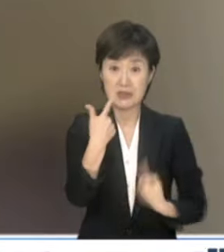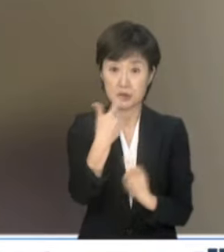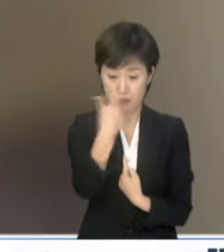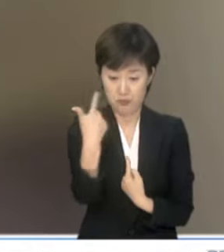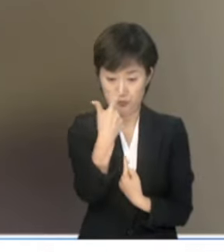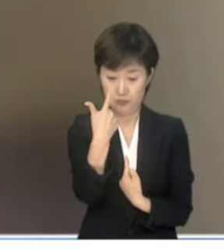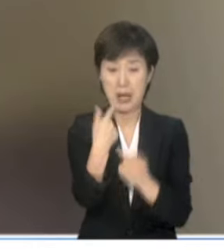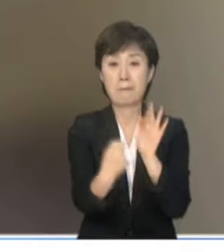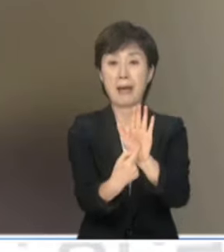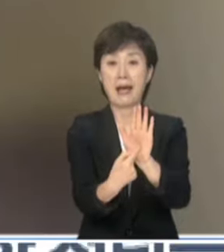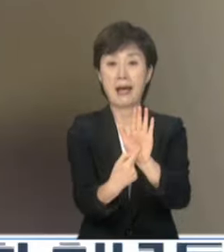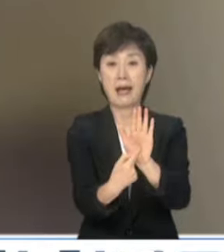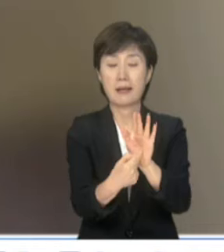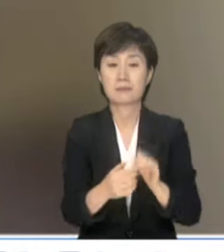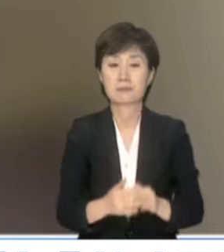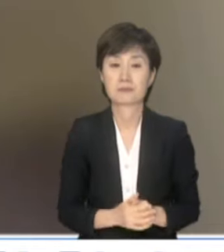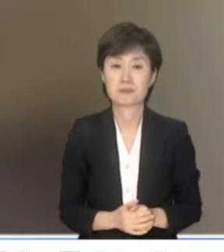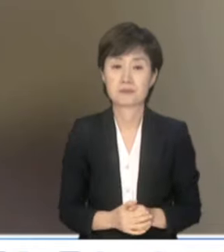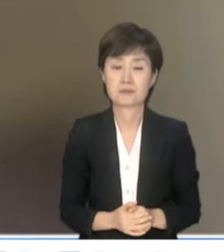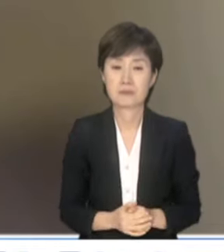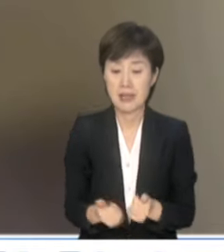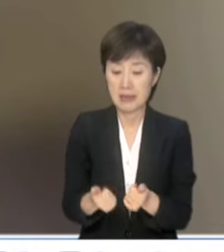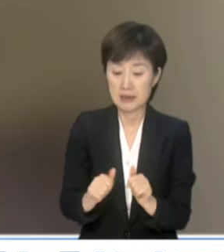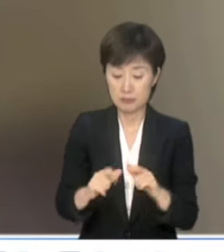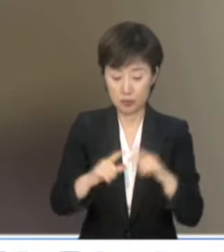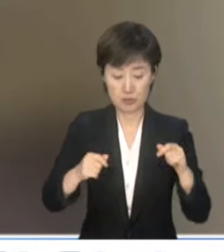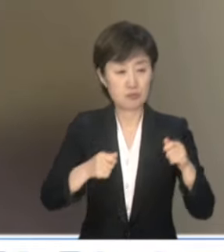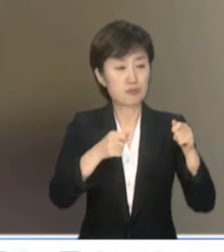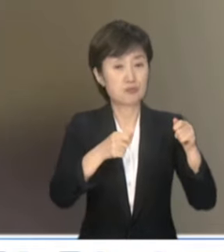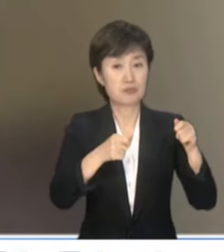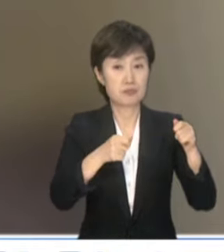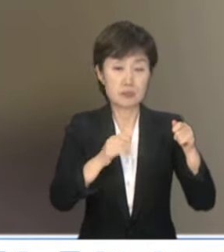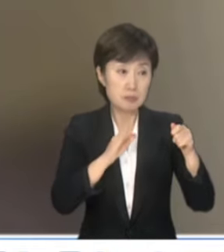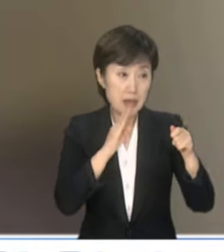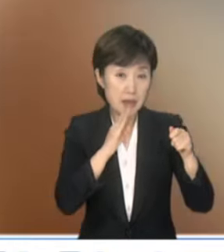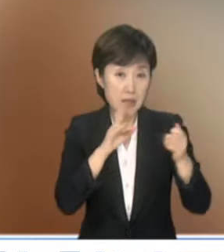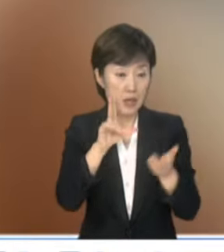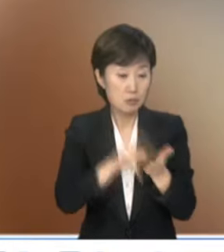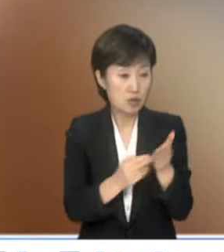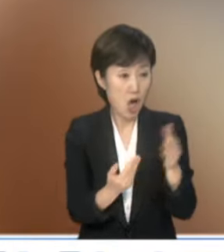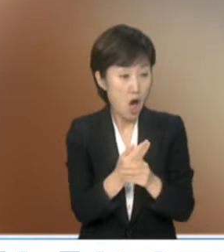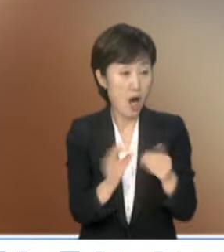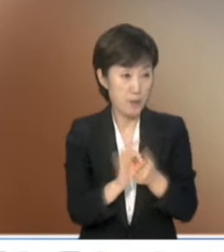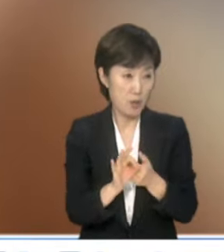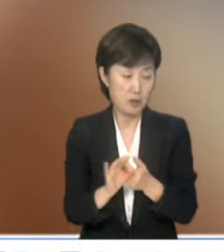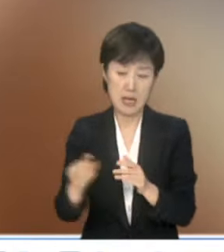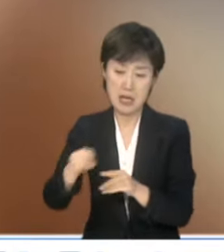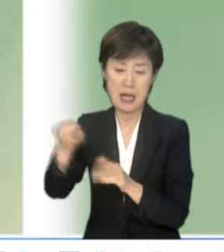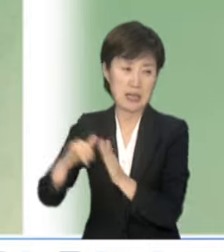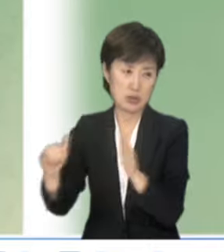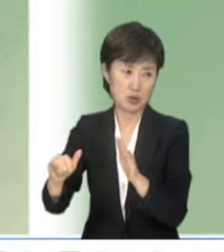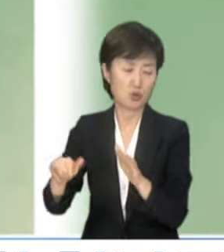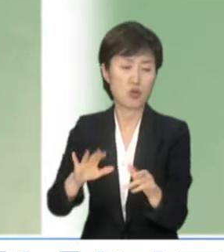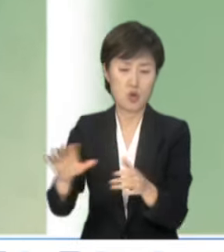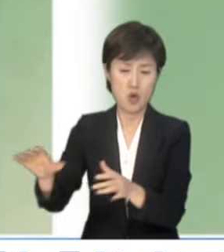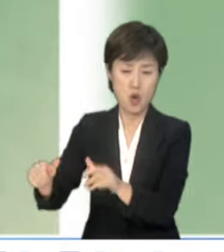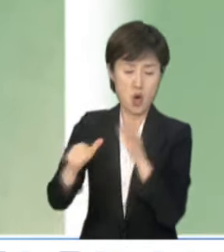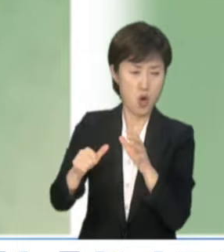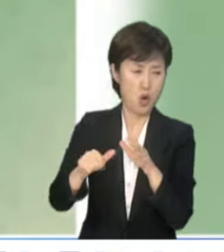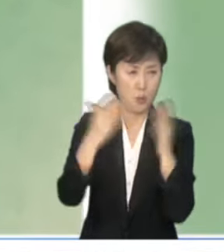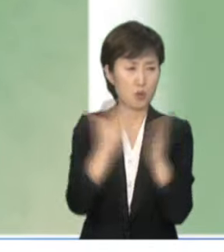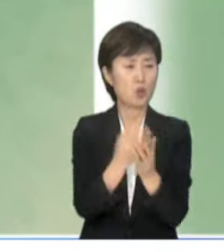이제 공개된 것인데요. 이 신분증을 들고 이게 만약에 문제가 발생했을 때는 우리 집에 마약 배달하는 것까지 동일한다.